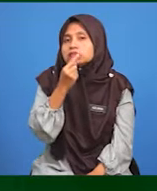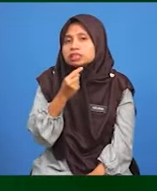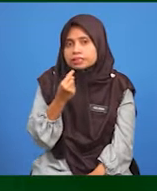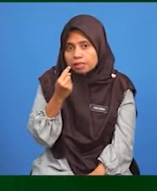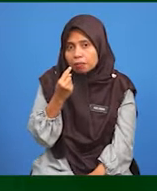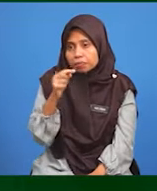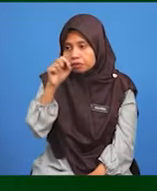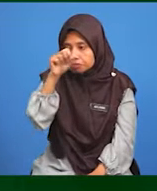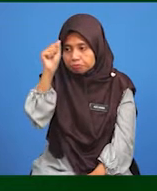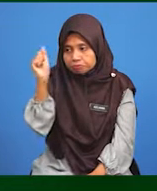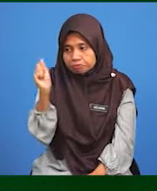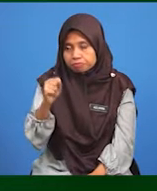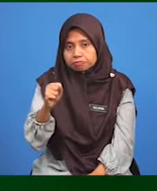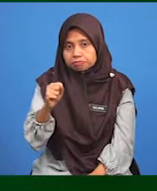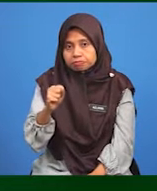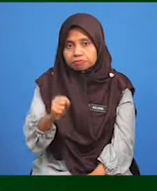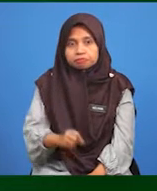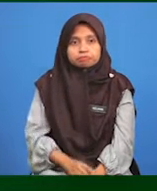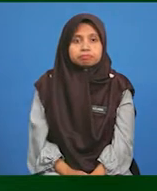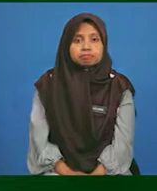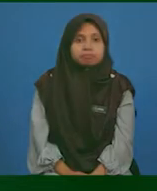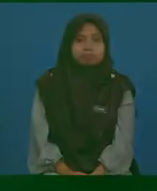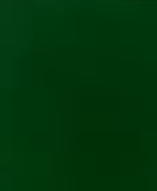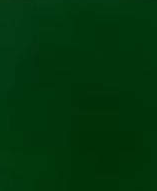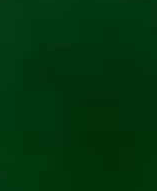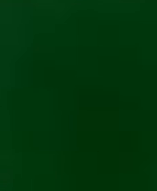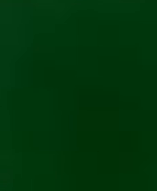menteri Malaysia siapa